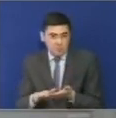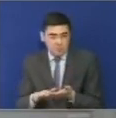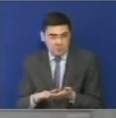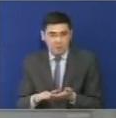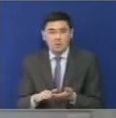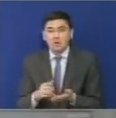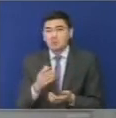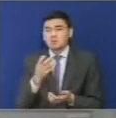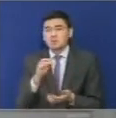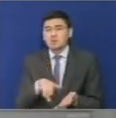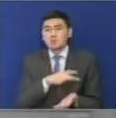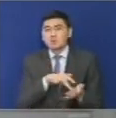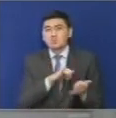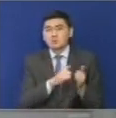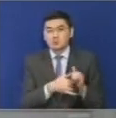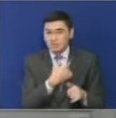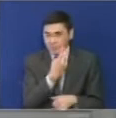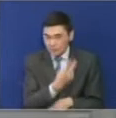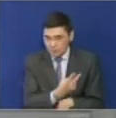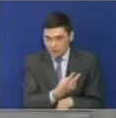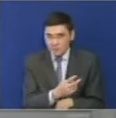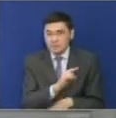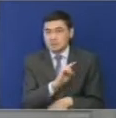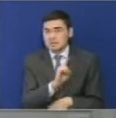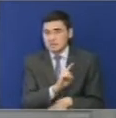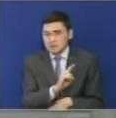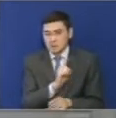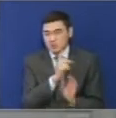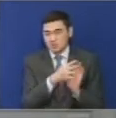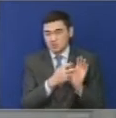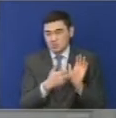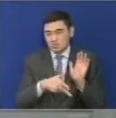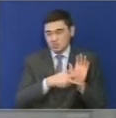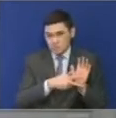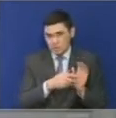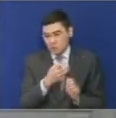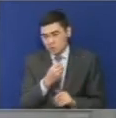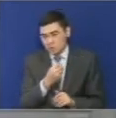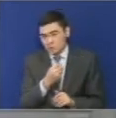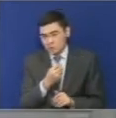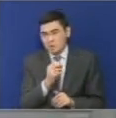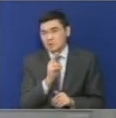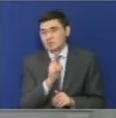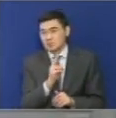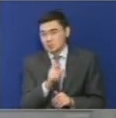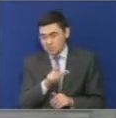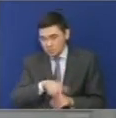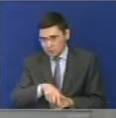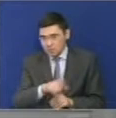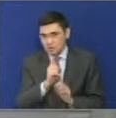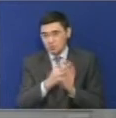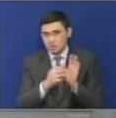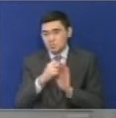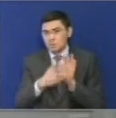С, Өскемен қаласының 2 тұрғыны азаматша З, 38 жылғы және азамат К. Ол да 1938